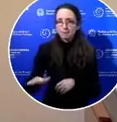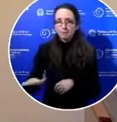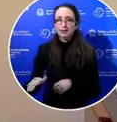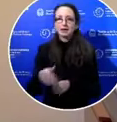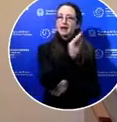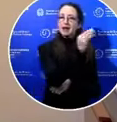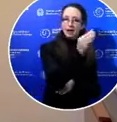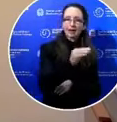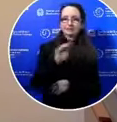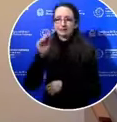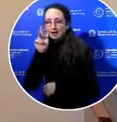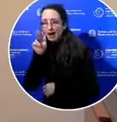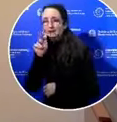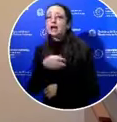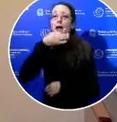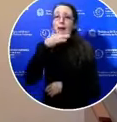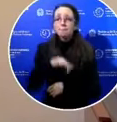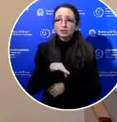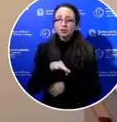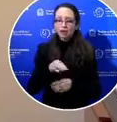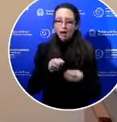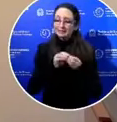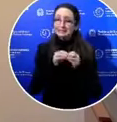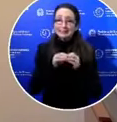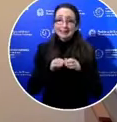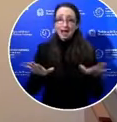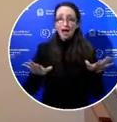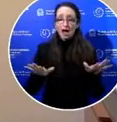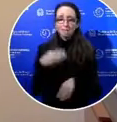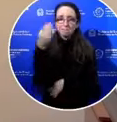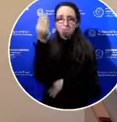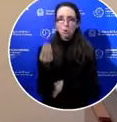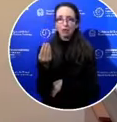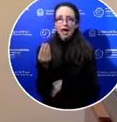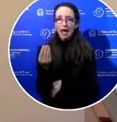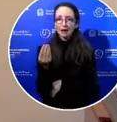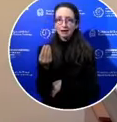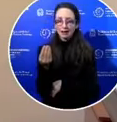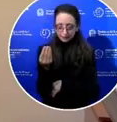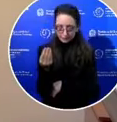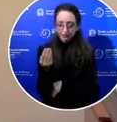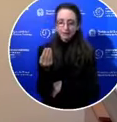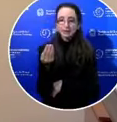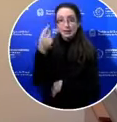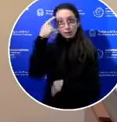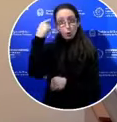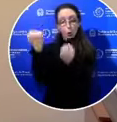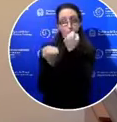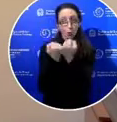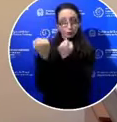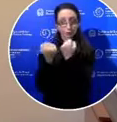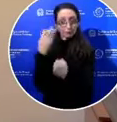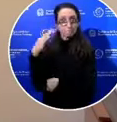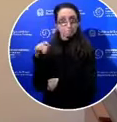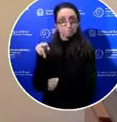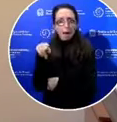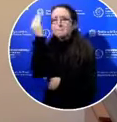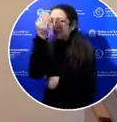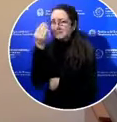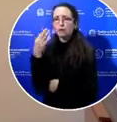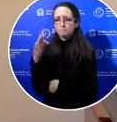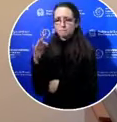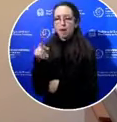nelle ragazze della capacità di creare propri modelli e atti di pensiero e di comportamento per